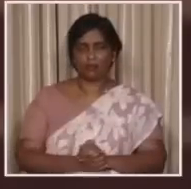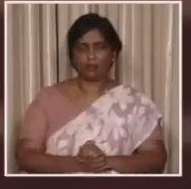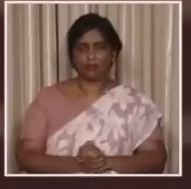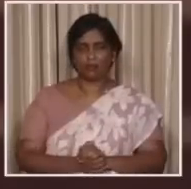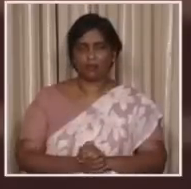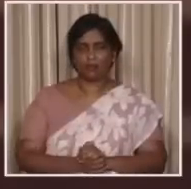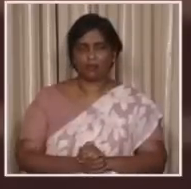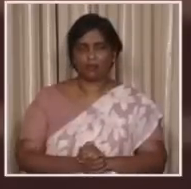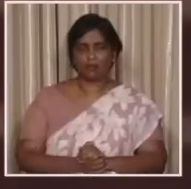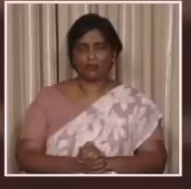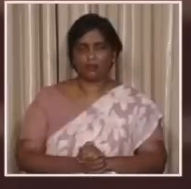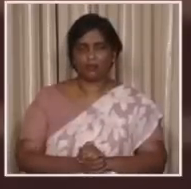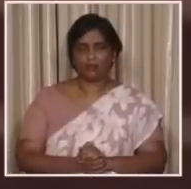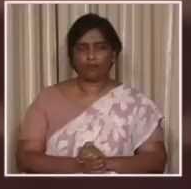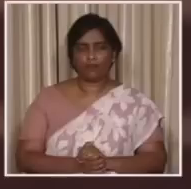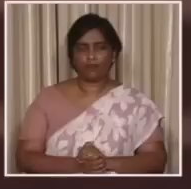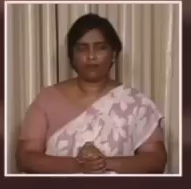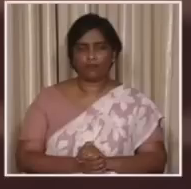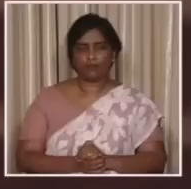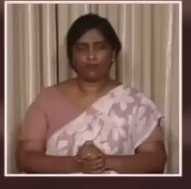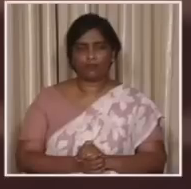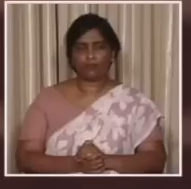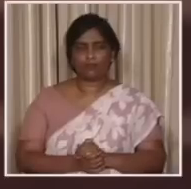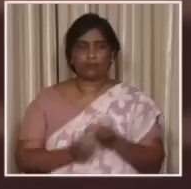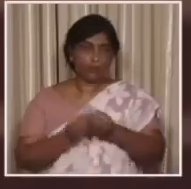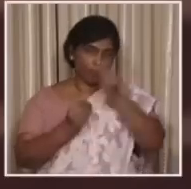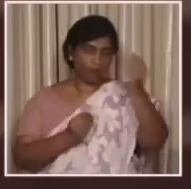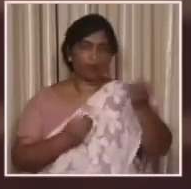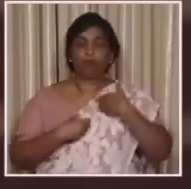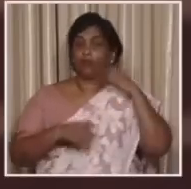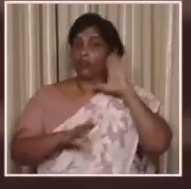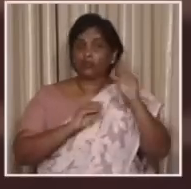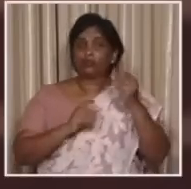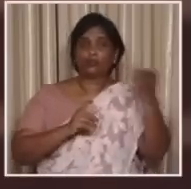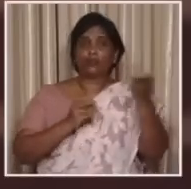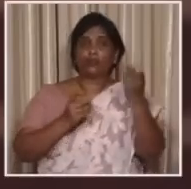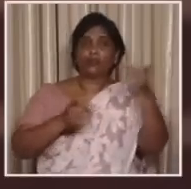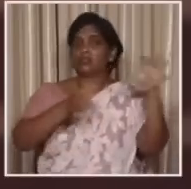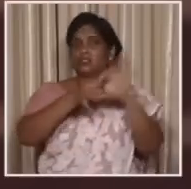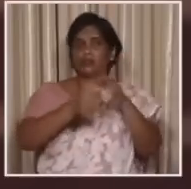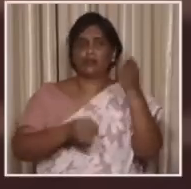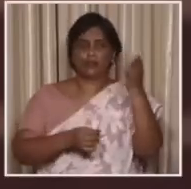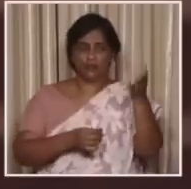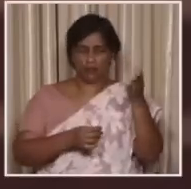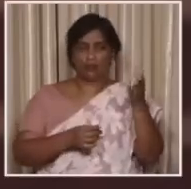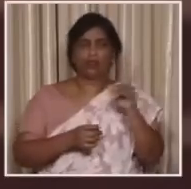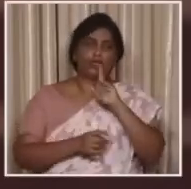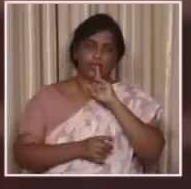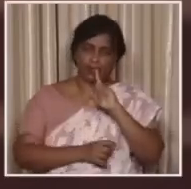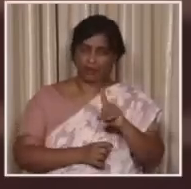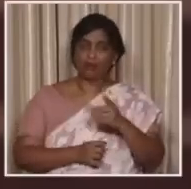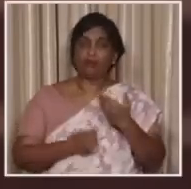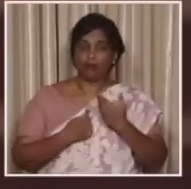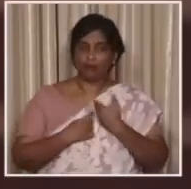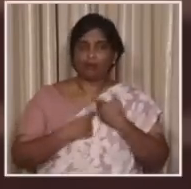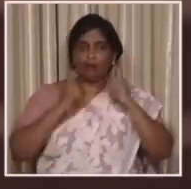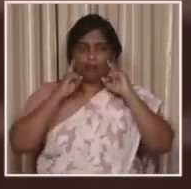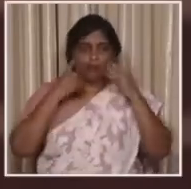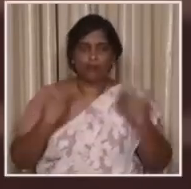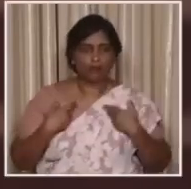නෑ ඔයාලගේ මාර්ගය. ඔබතුමාලානේ දින්නයි කියලා කියන්නේ අපිට තියෙන තොරතුරු අනුව ඔබතුමාලා සම්බන්ධයි කියලා කියන්නේ. අපි මම දන්නේ